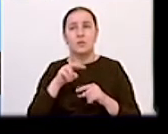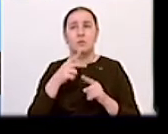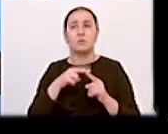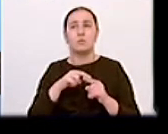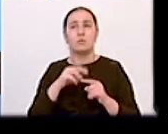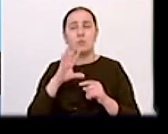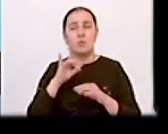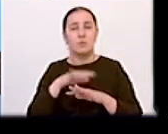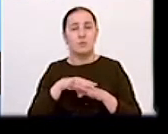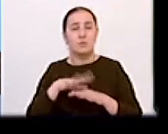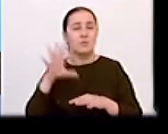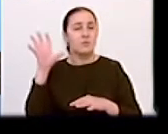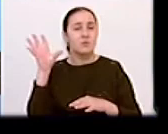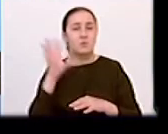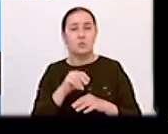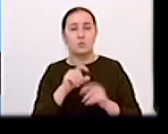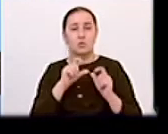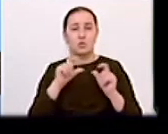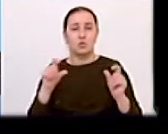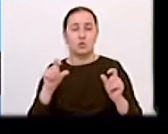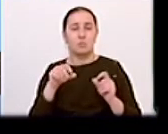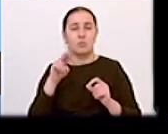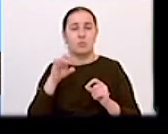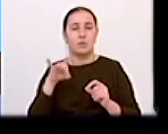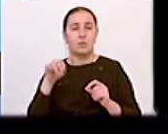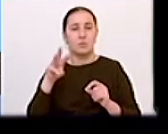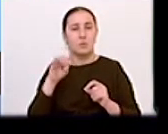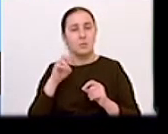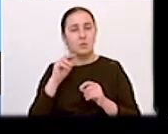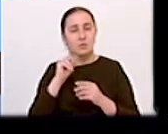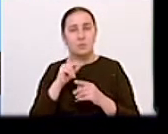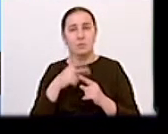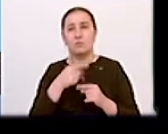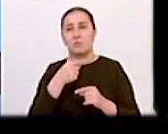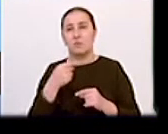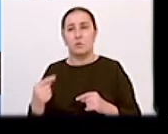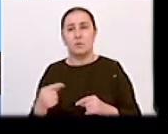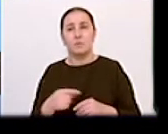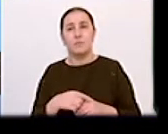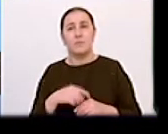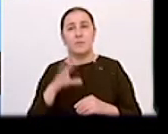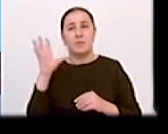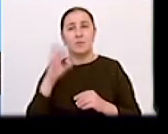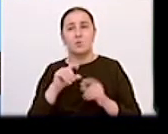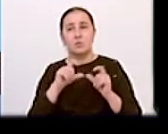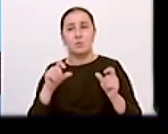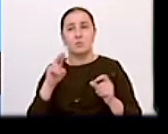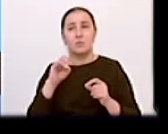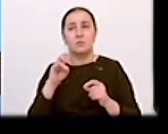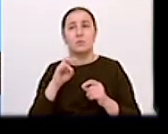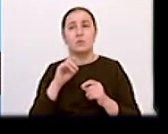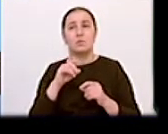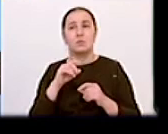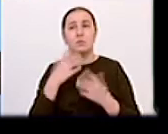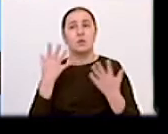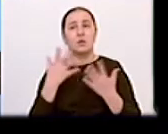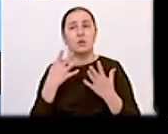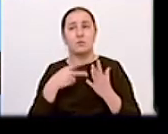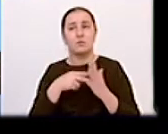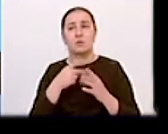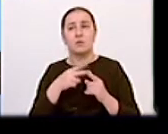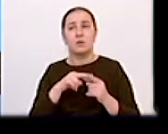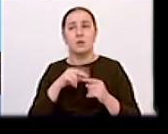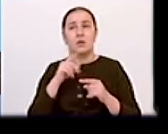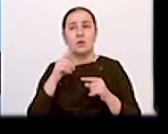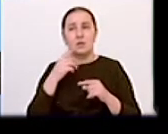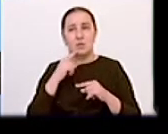математике, всем школьным предметам. Тире. Все школьные предметы, какие именно?